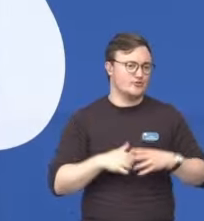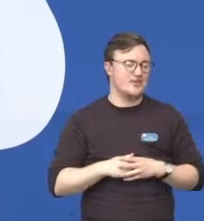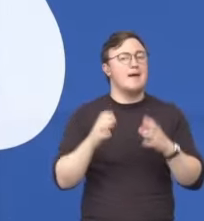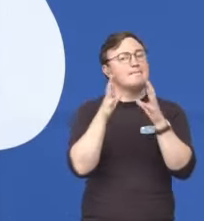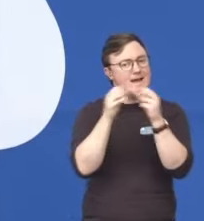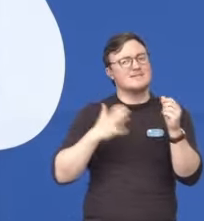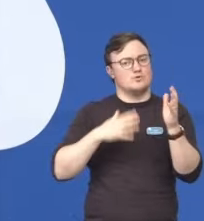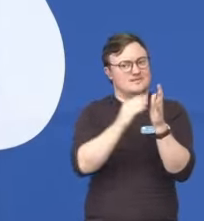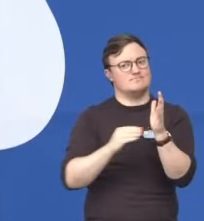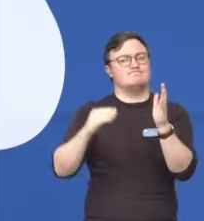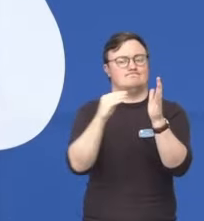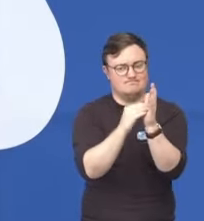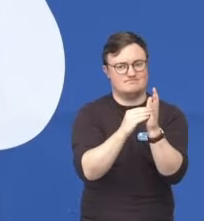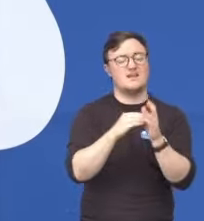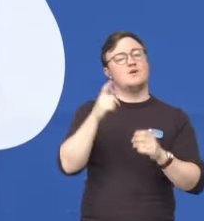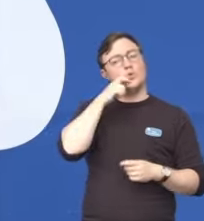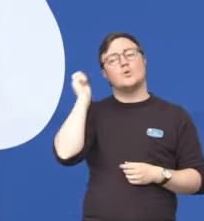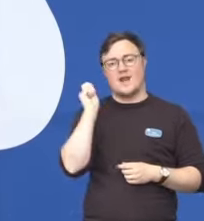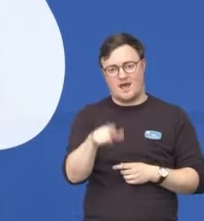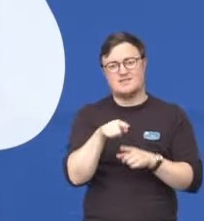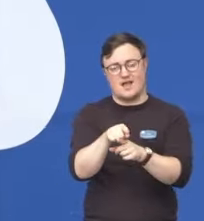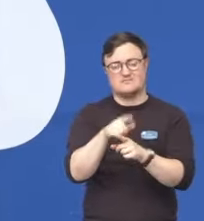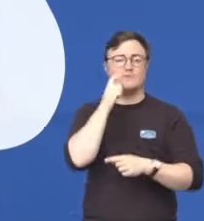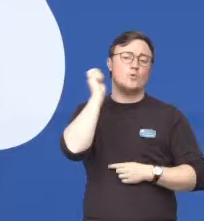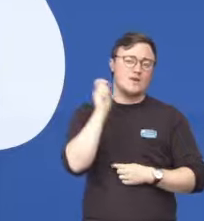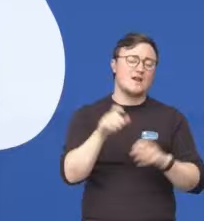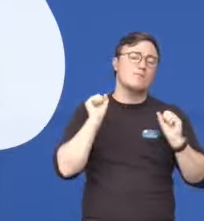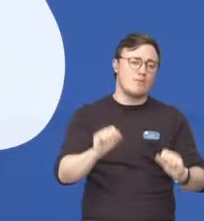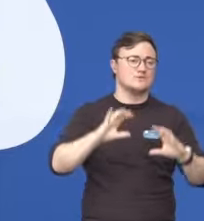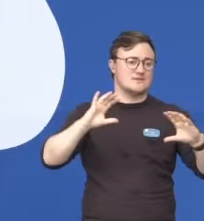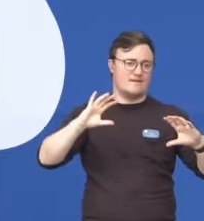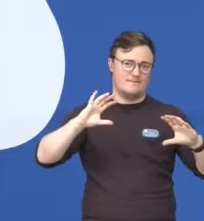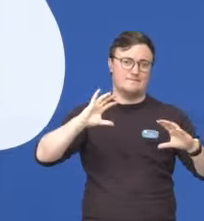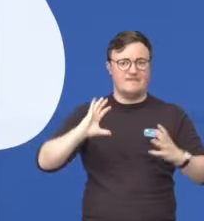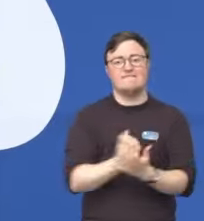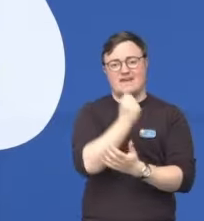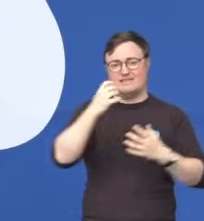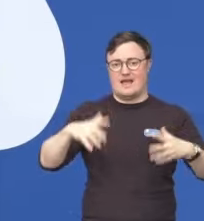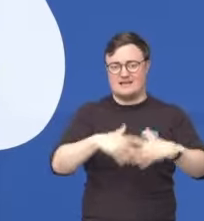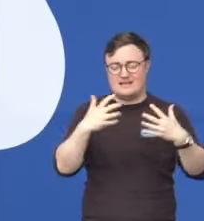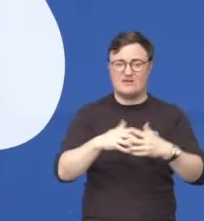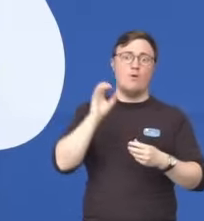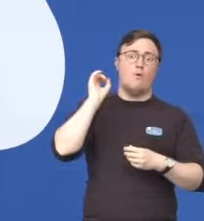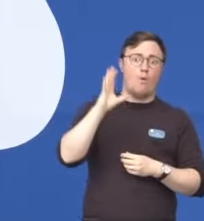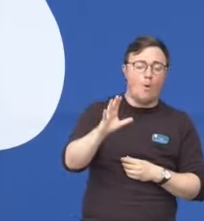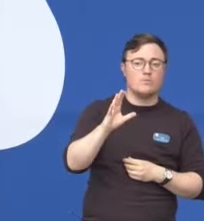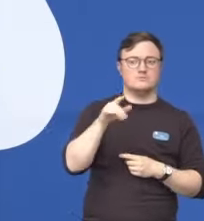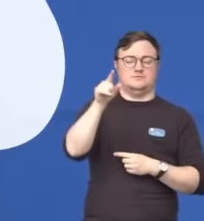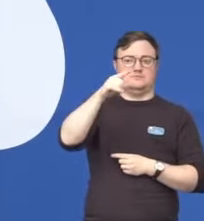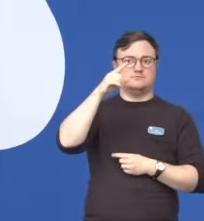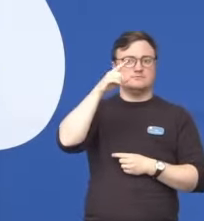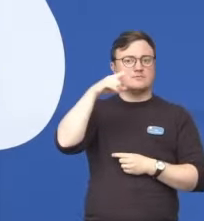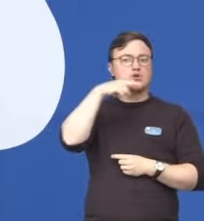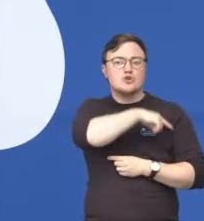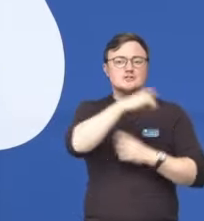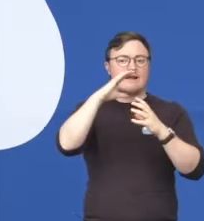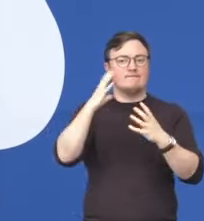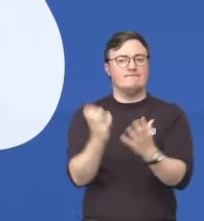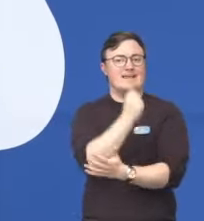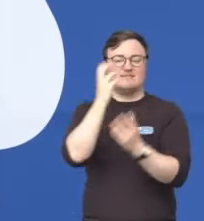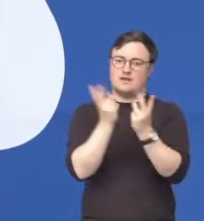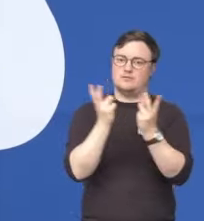måste också säga att Ukraina vinner kriget. För att om vi vaknar upp i ett Europa där Ryssland har vunnit, så är det ett helt annat Europa